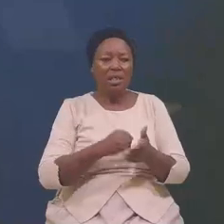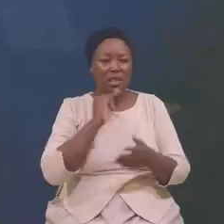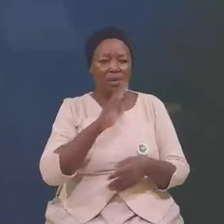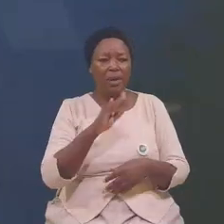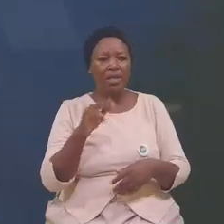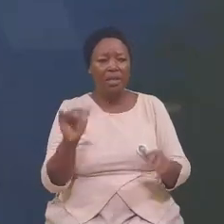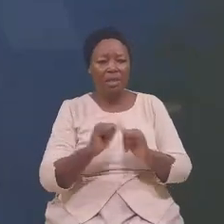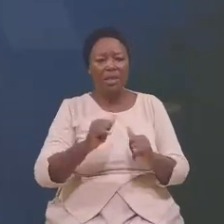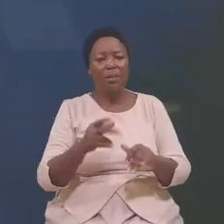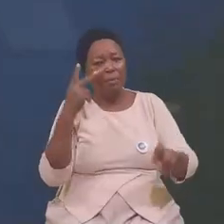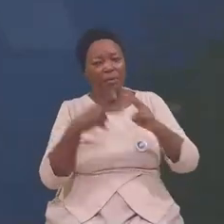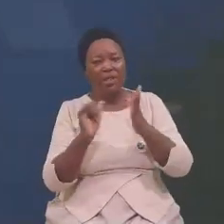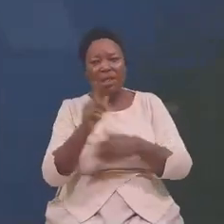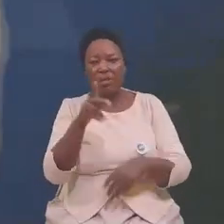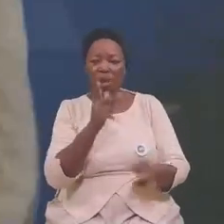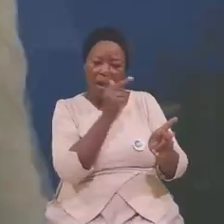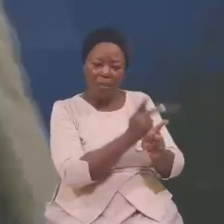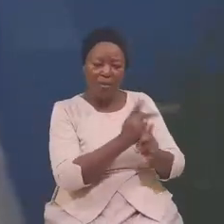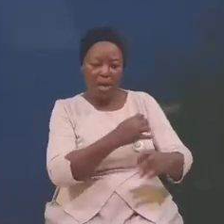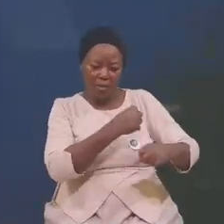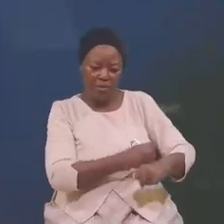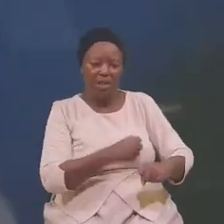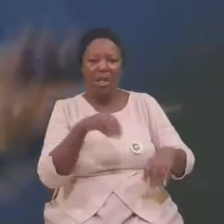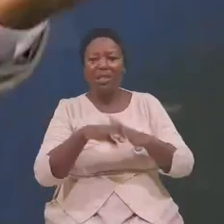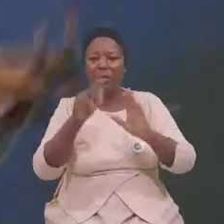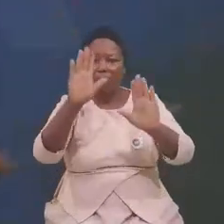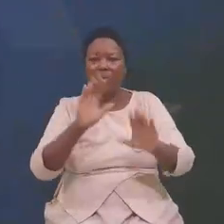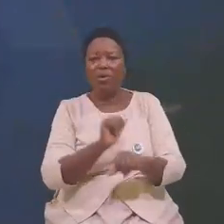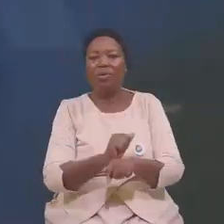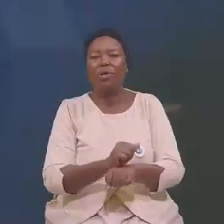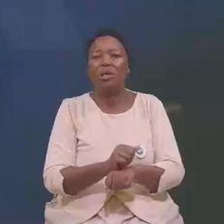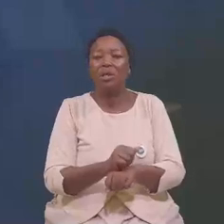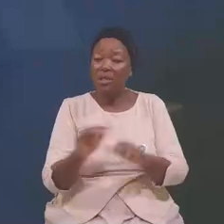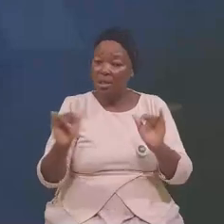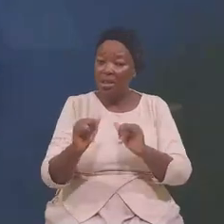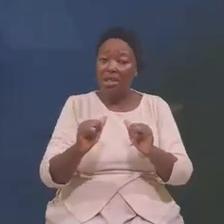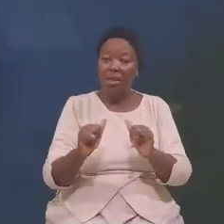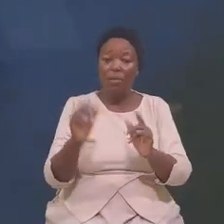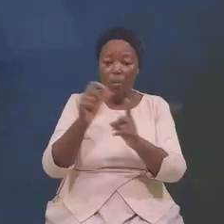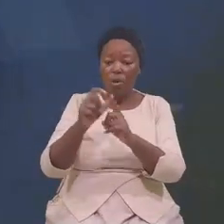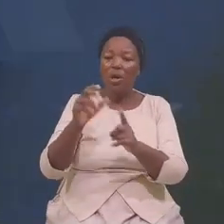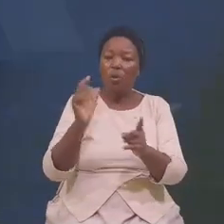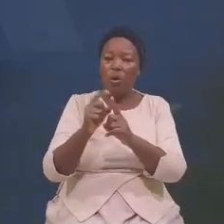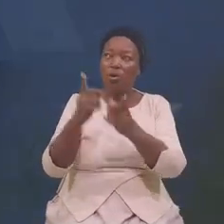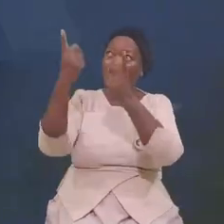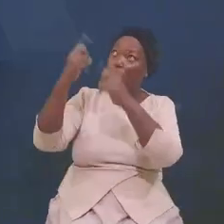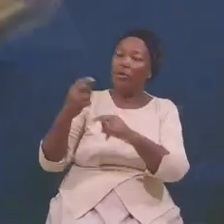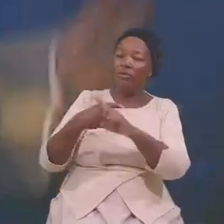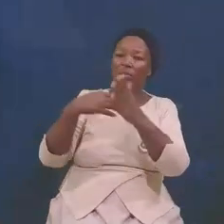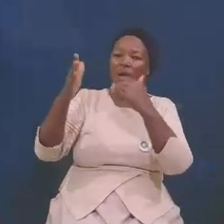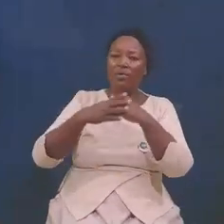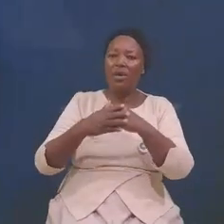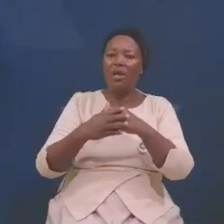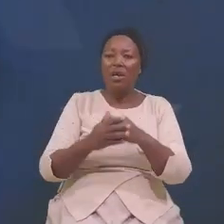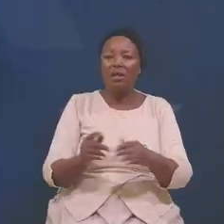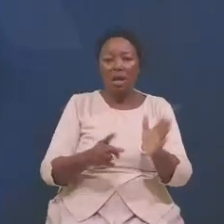que tu es gardé dans le miracle. La même parole, la parole venant du ciel, la révélation venant